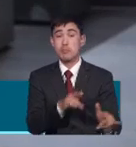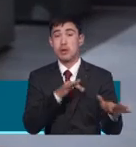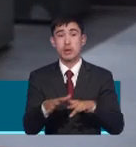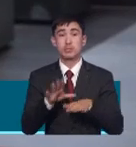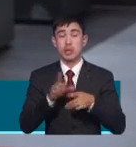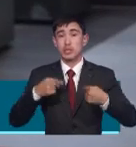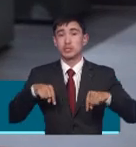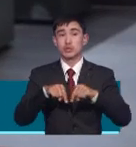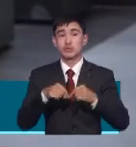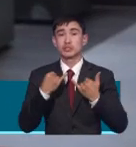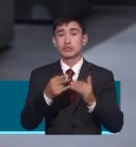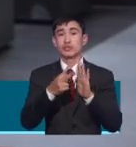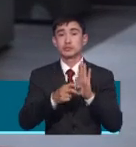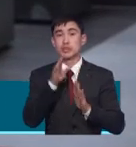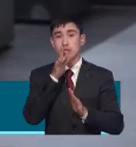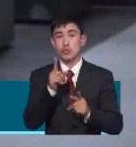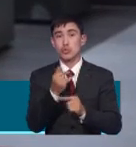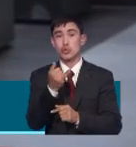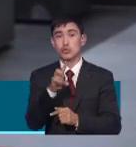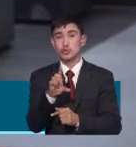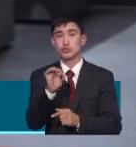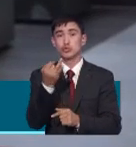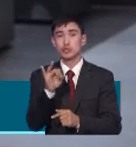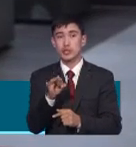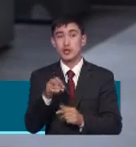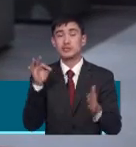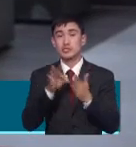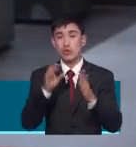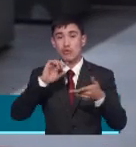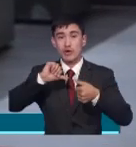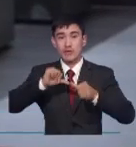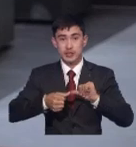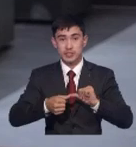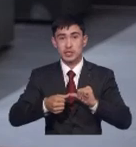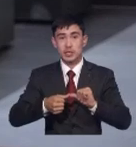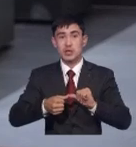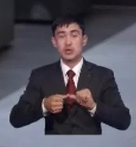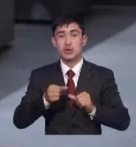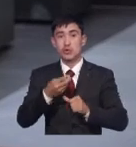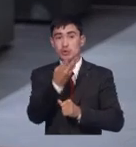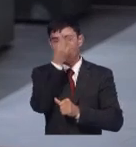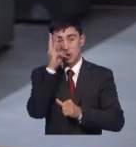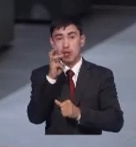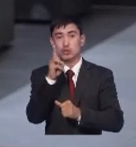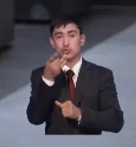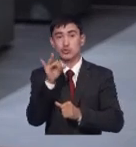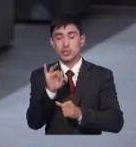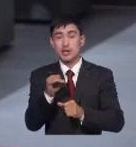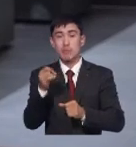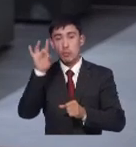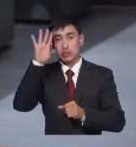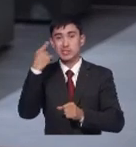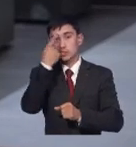Мероприятие было организовано в честь 800-летия Улуса Джучи с целью увековечить образ Джучи-хана. Оно направлено не только на популяризацию